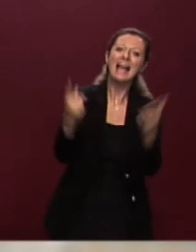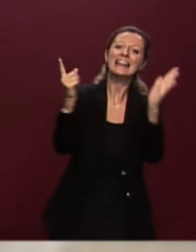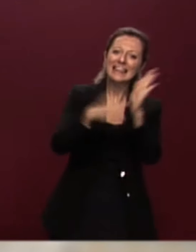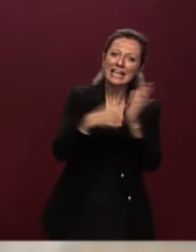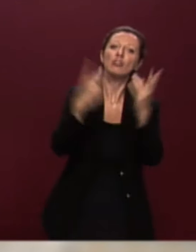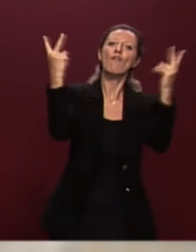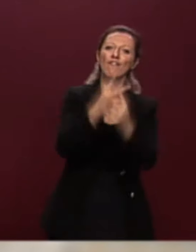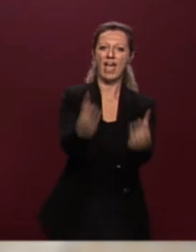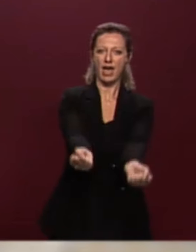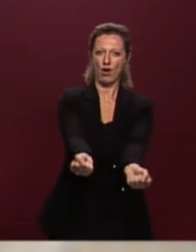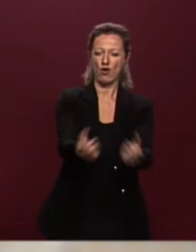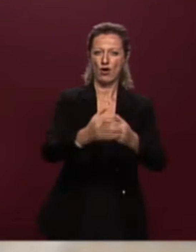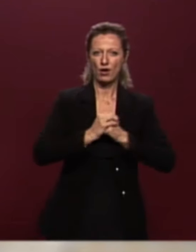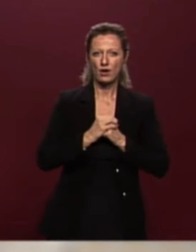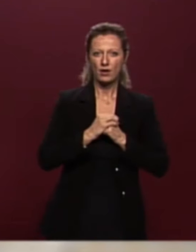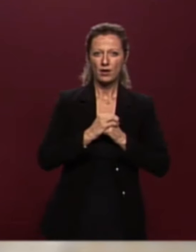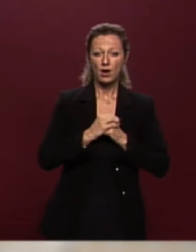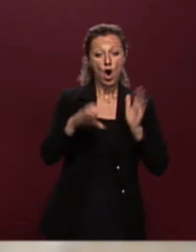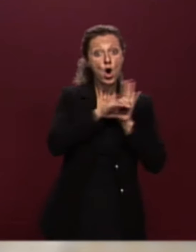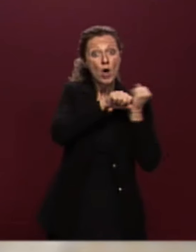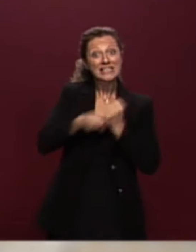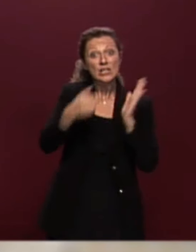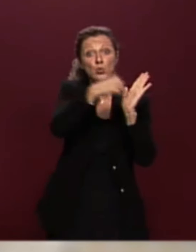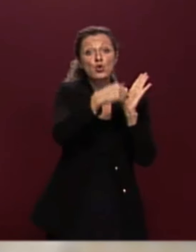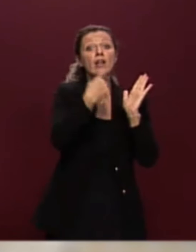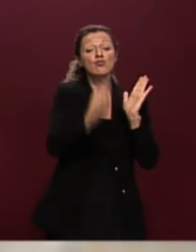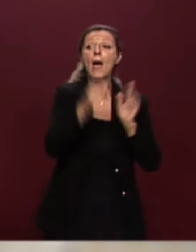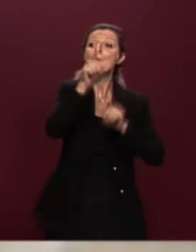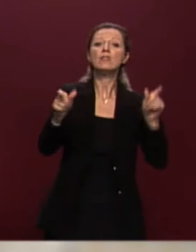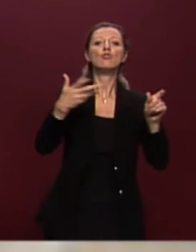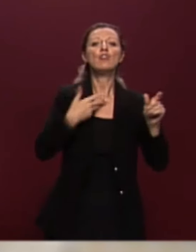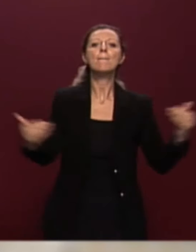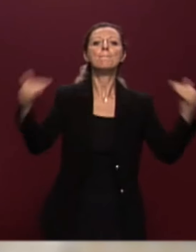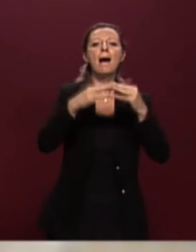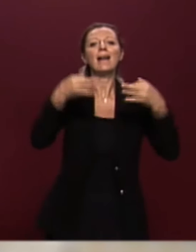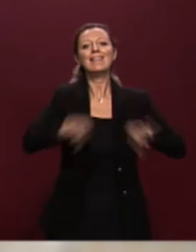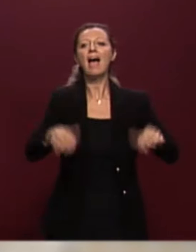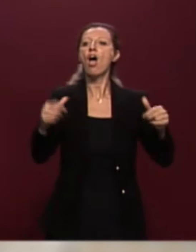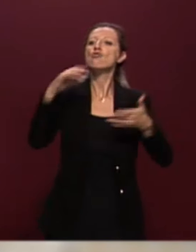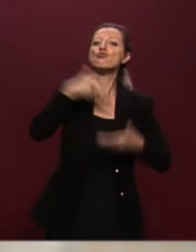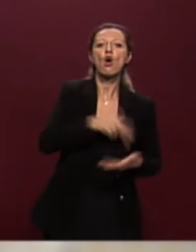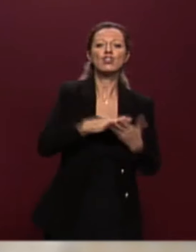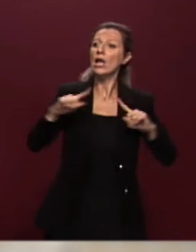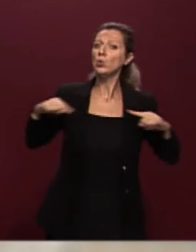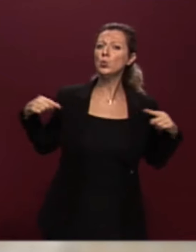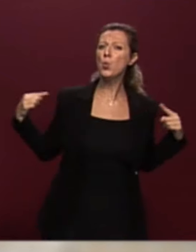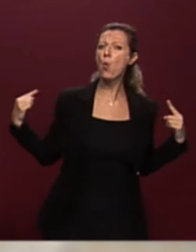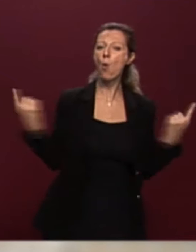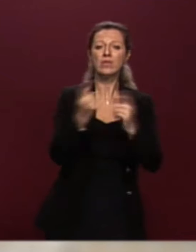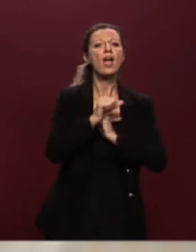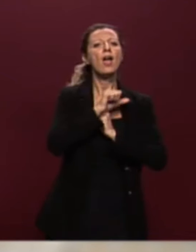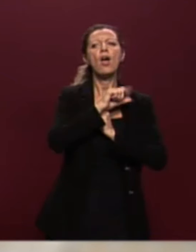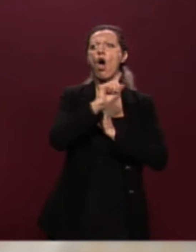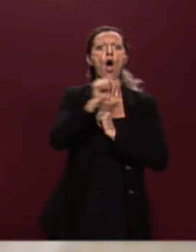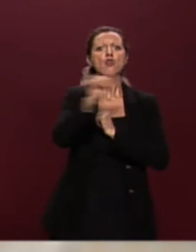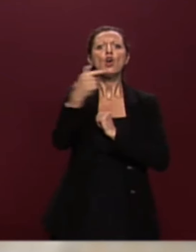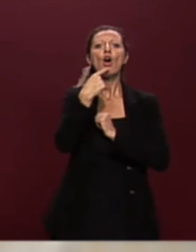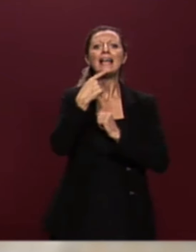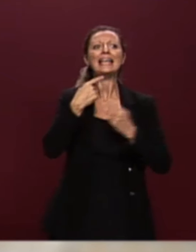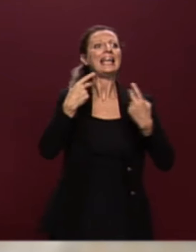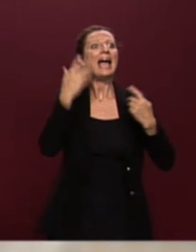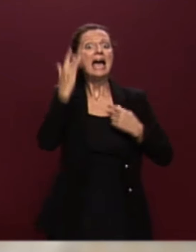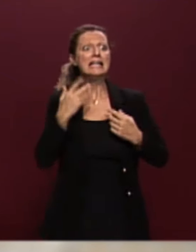diritto. La Costituzione dice che le persone hanno pari dignità sociale, tutte, quindi non solo quelle che rischiano la vita pur